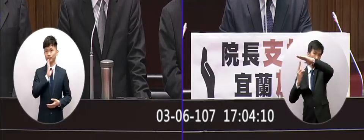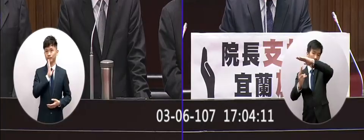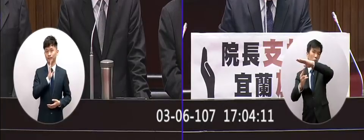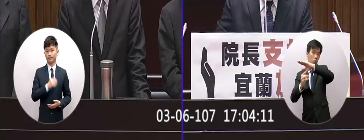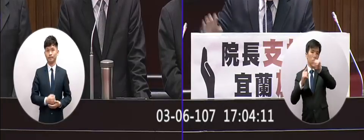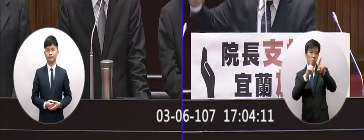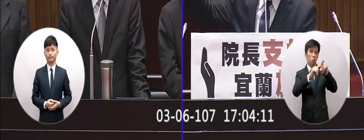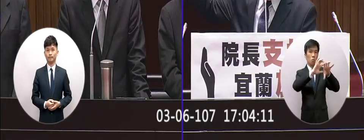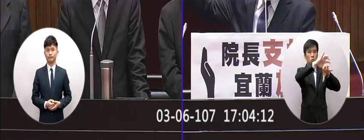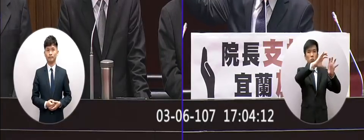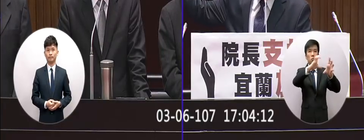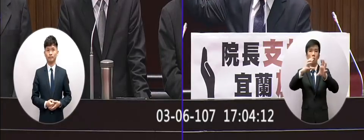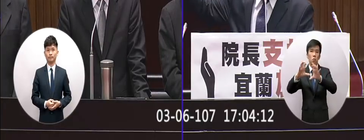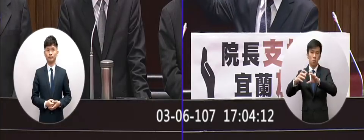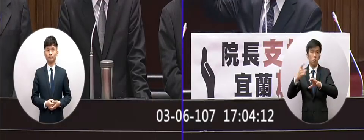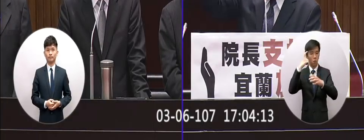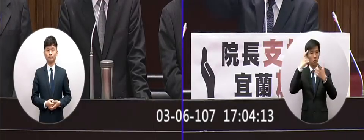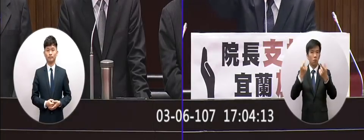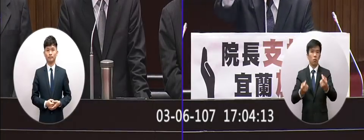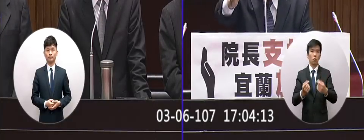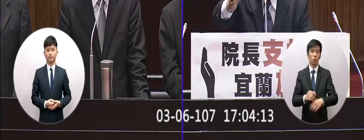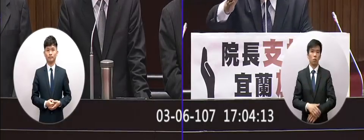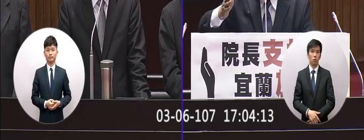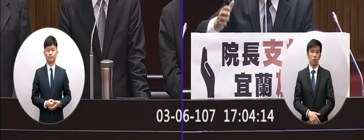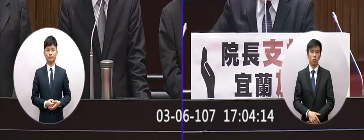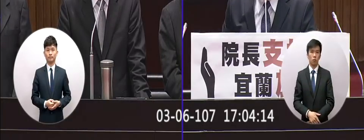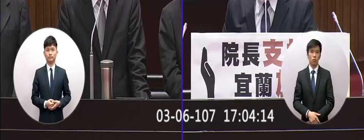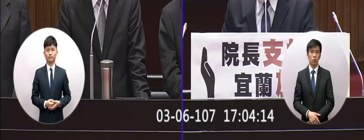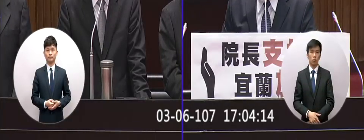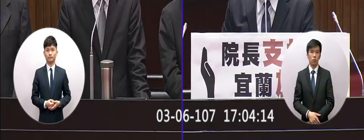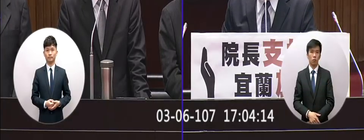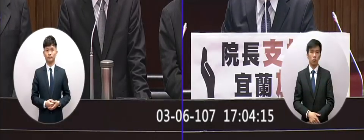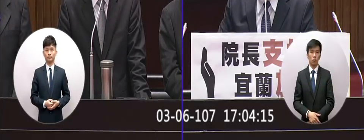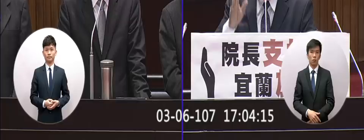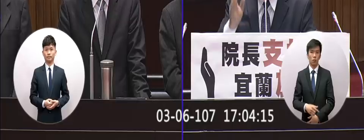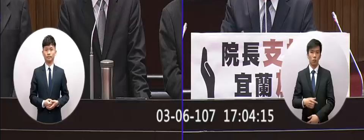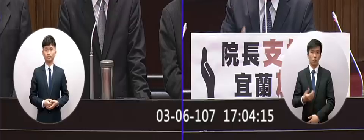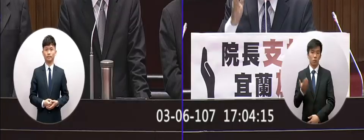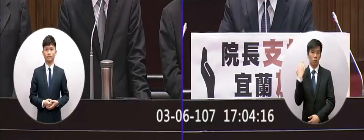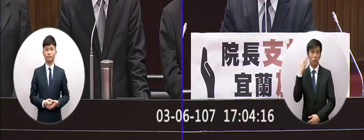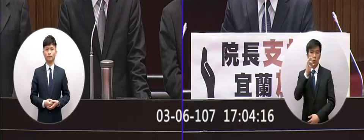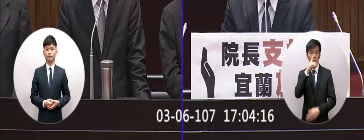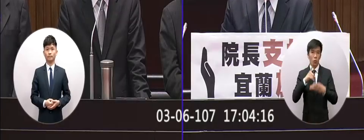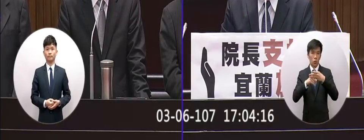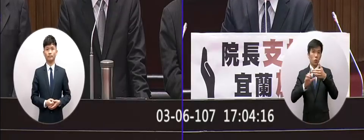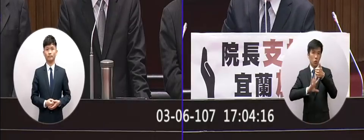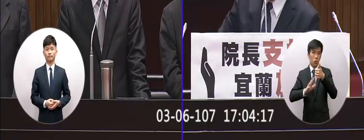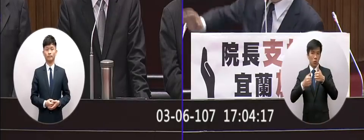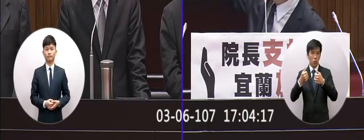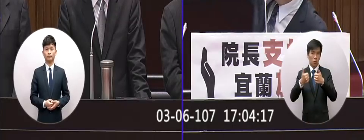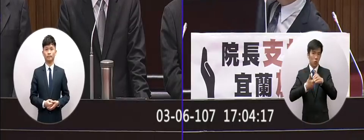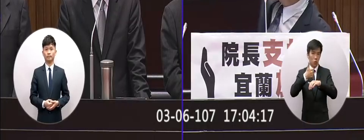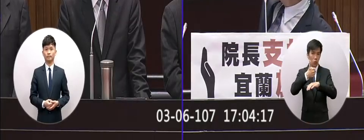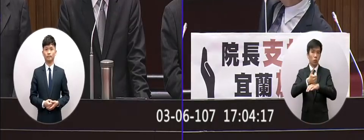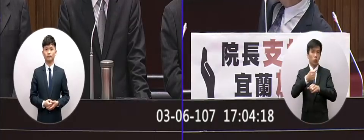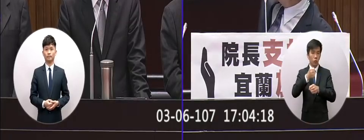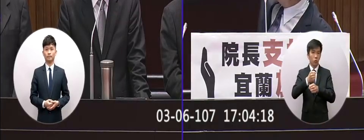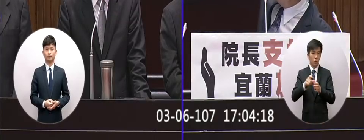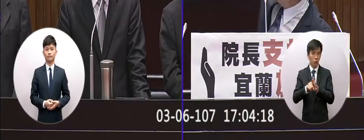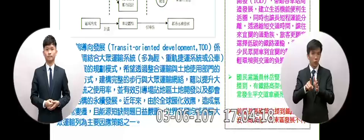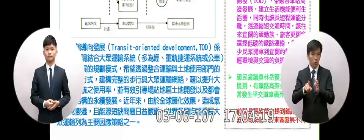势，在我们吴主委当代理县长的时候，在县议会信誓旦旦，在